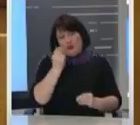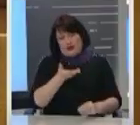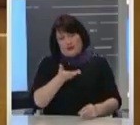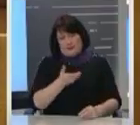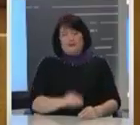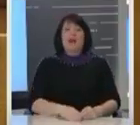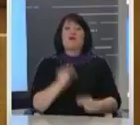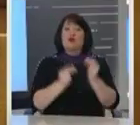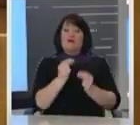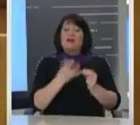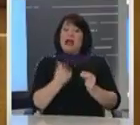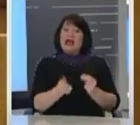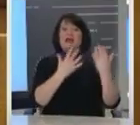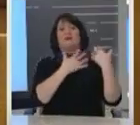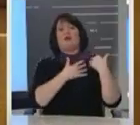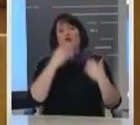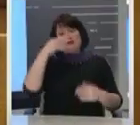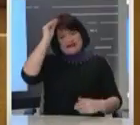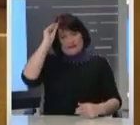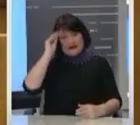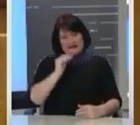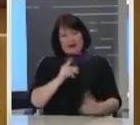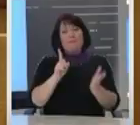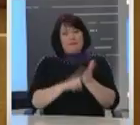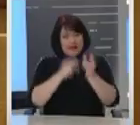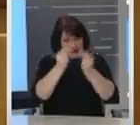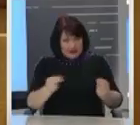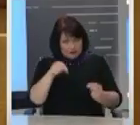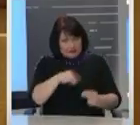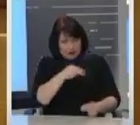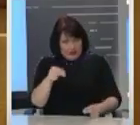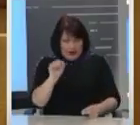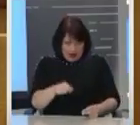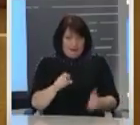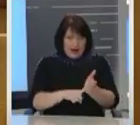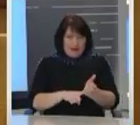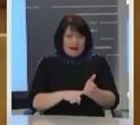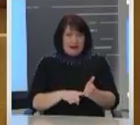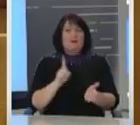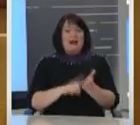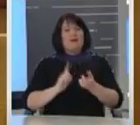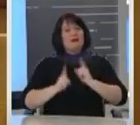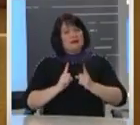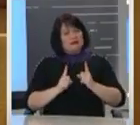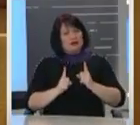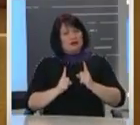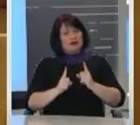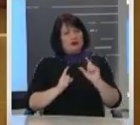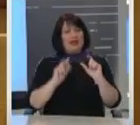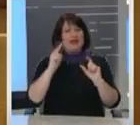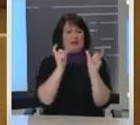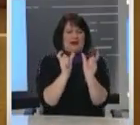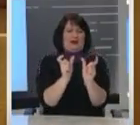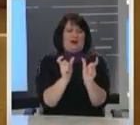του κυρίου Τσίπρα. Πρέπει να λύσουμε το μακεδονικό, πρέπει. Πρέπει να συνενέσουμε σε μια σύνθετη ονομασία